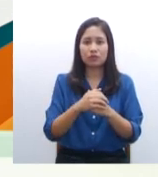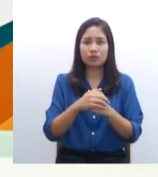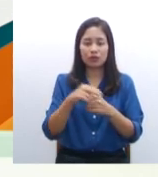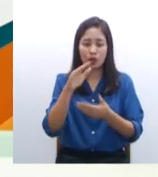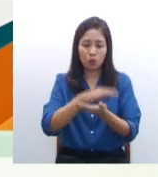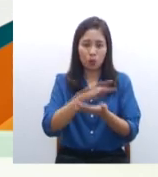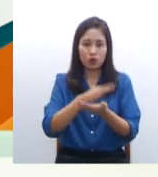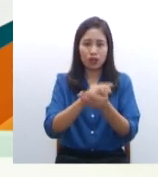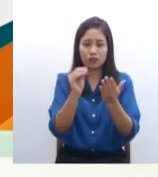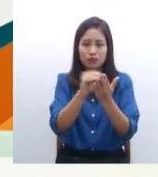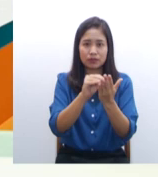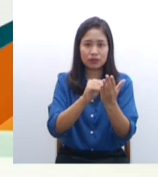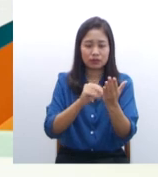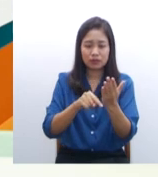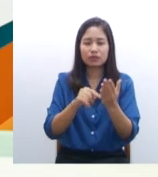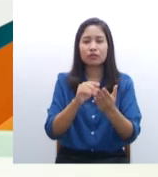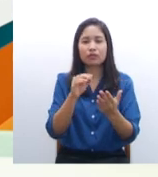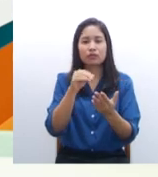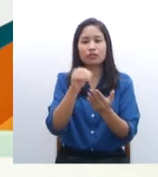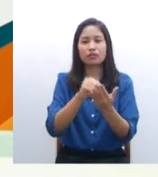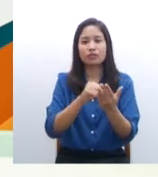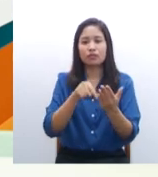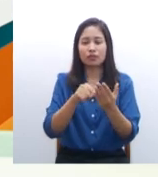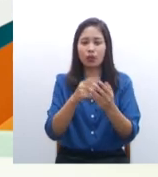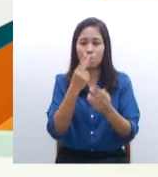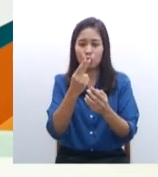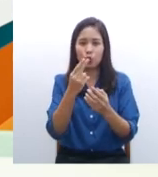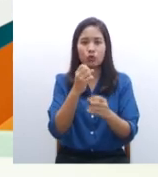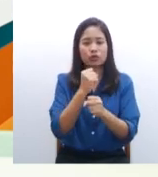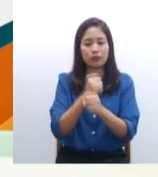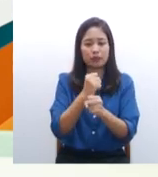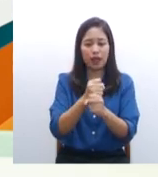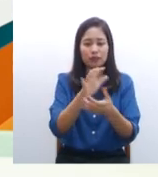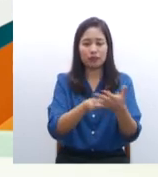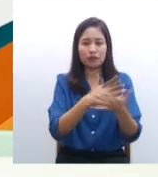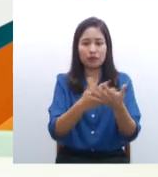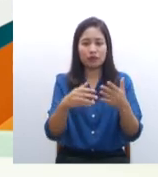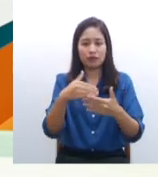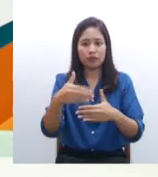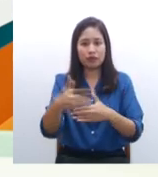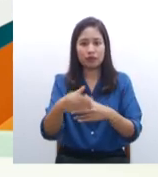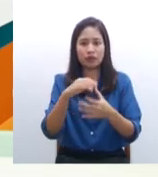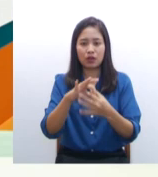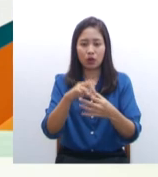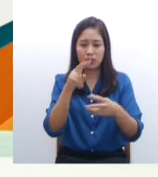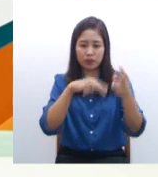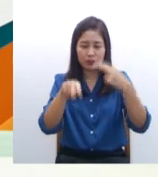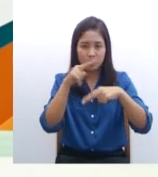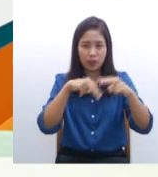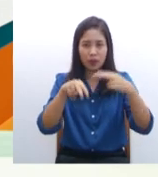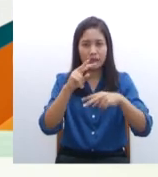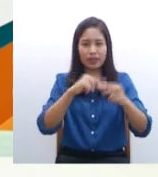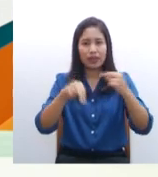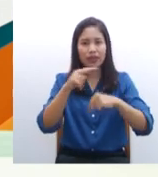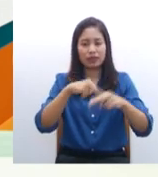ทศที่สามารถรายงานการนิเทศรายงานความก้าวหน้าเพิ่มเติมรายละเอียดการนิเทศเพิ่มข้อมูลสะท้อนผลการนิเ